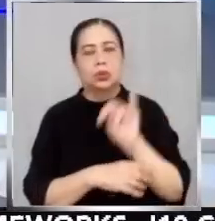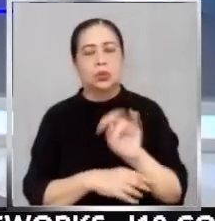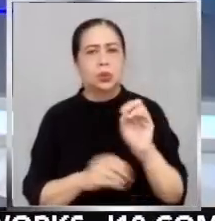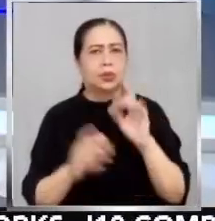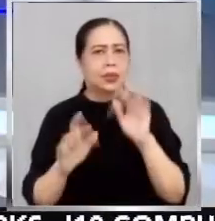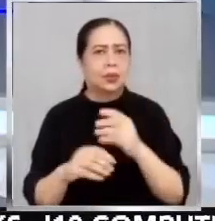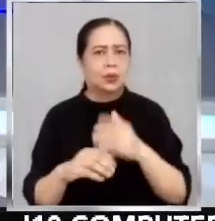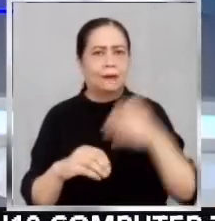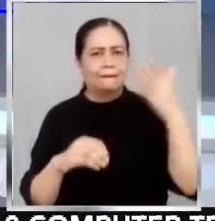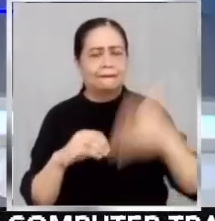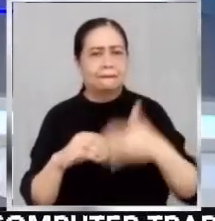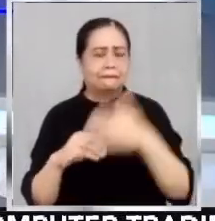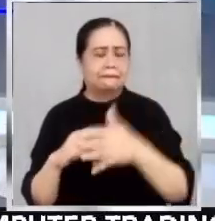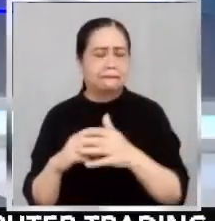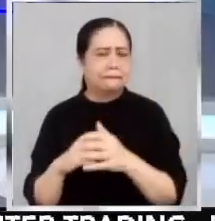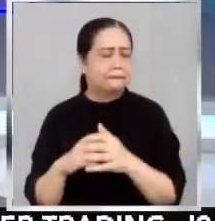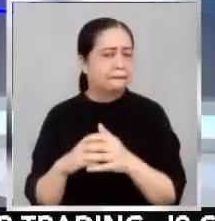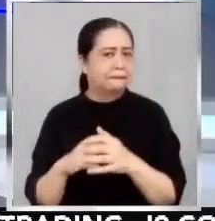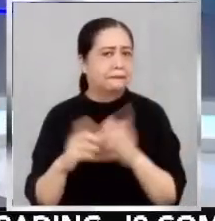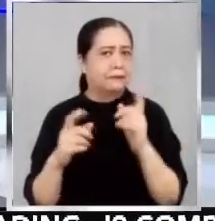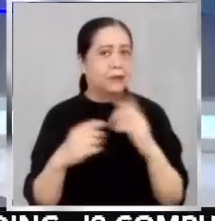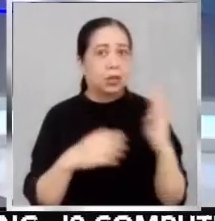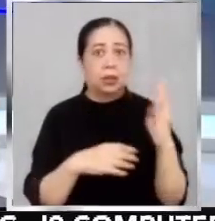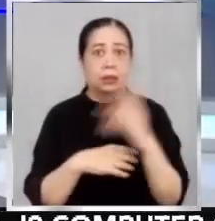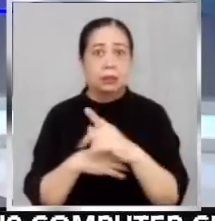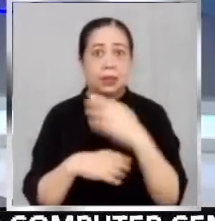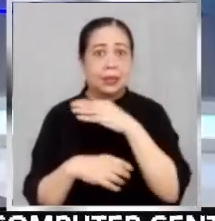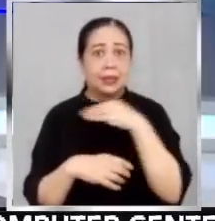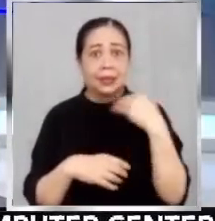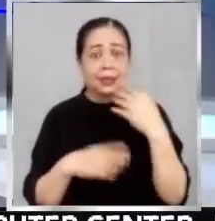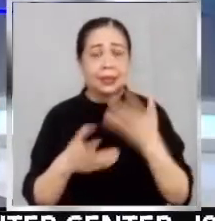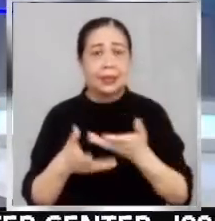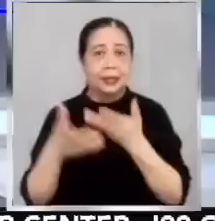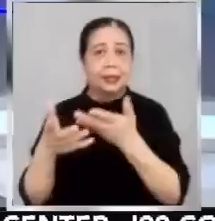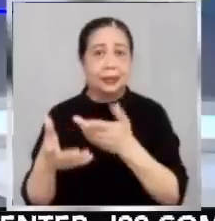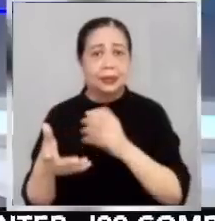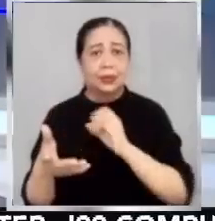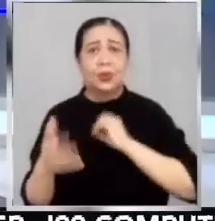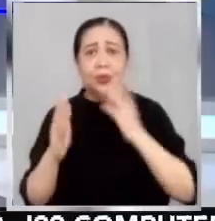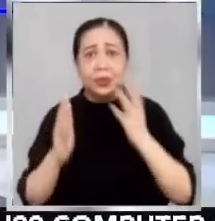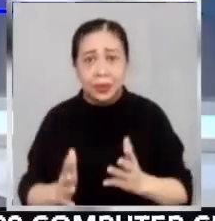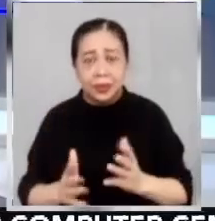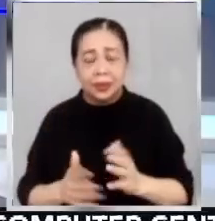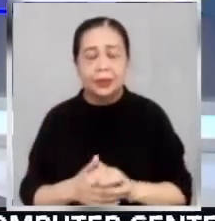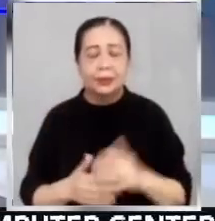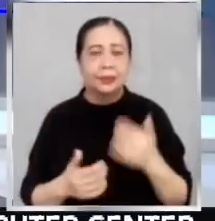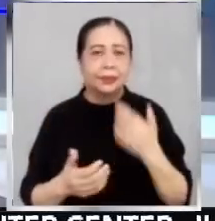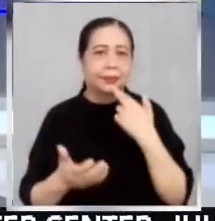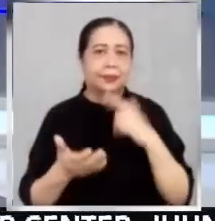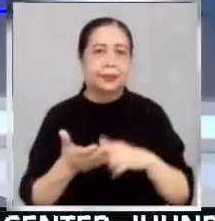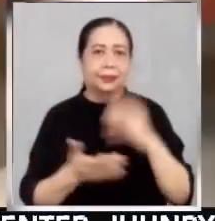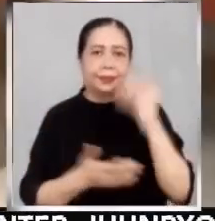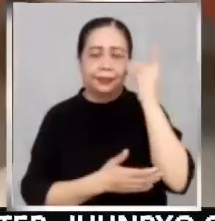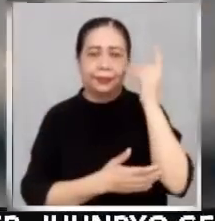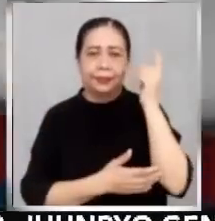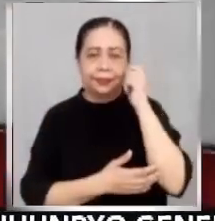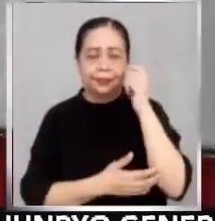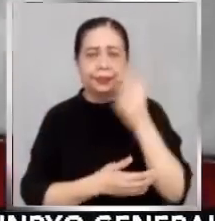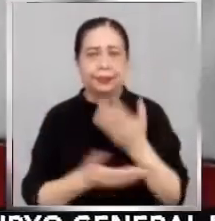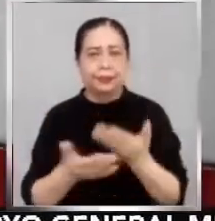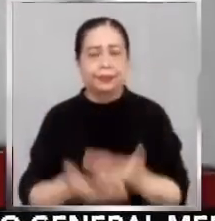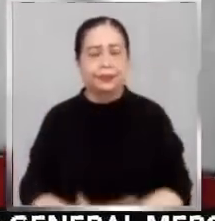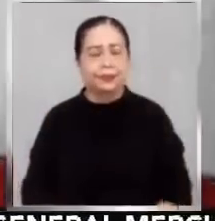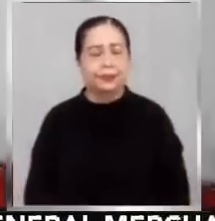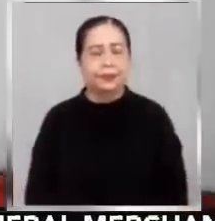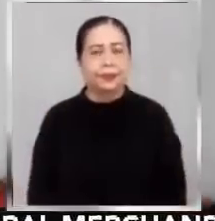kinatay. Ang masaklap, ibinalik pa ang ulo sa amo nito. Nakatutok si Dano Tingkungko exclusive.